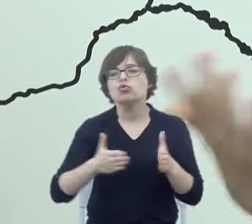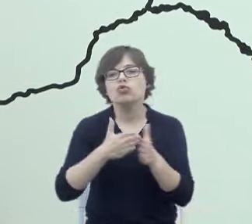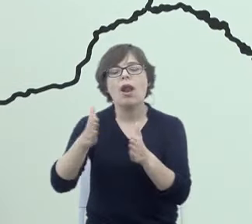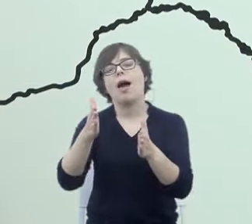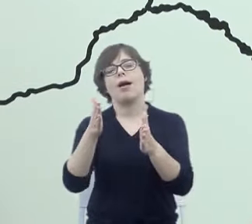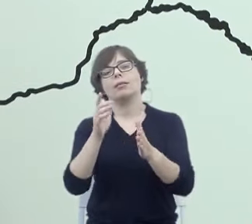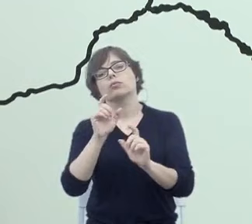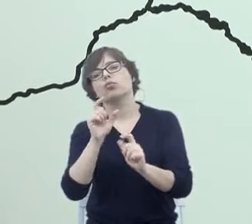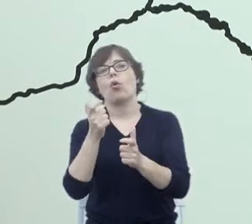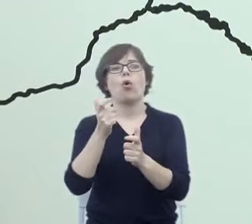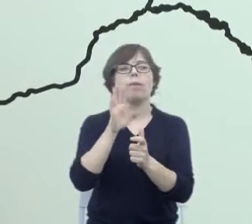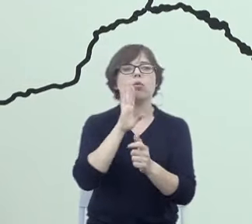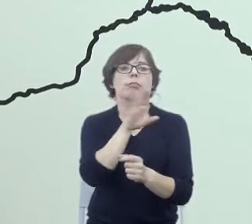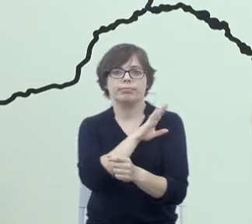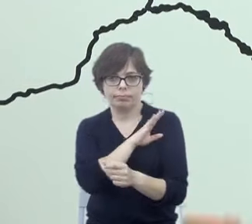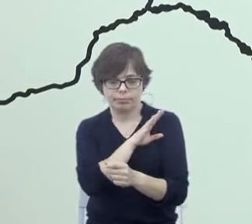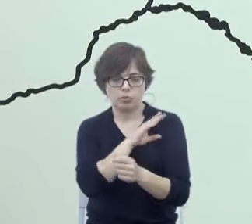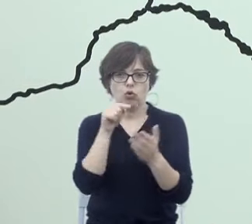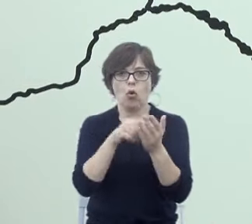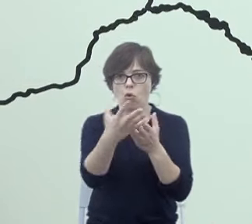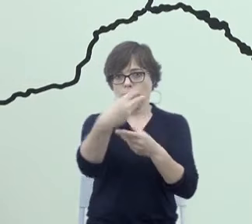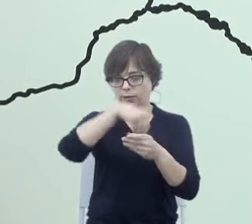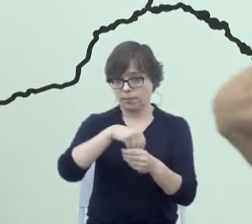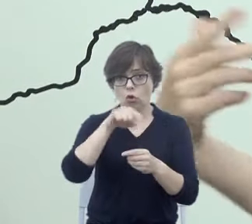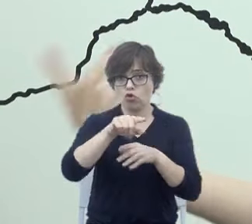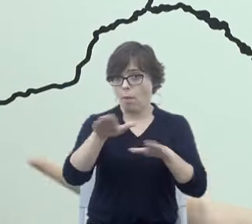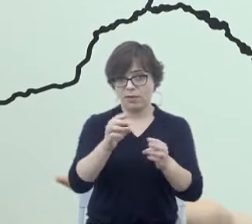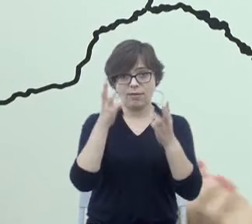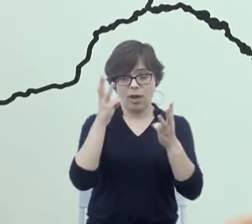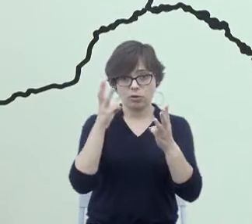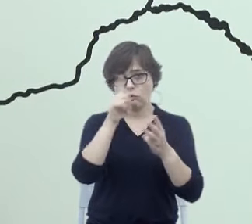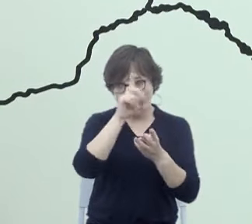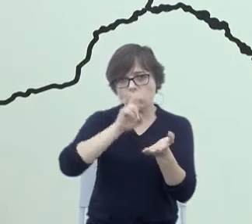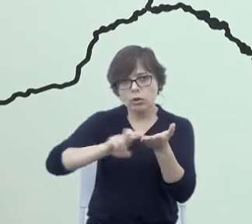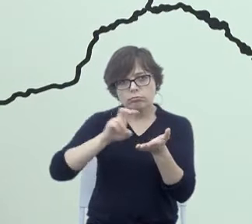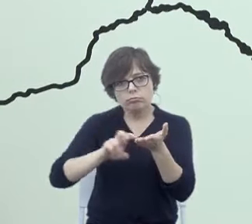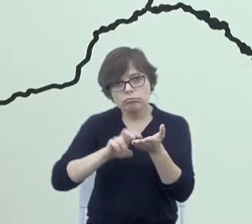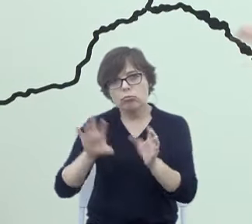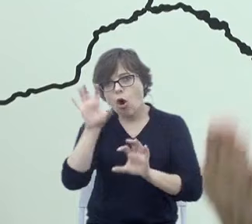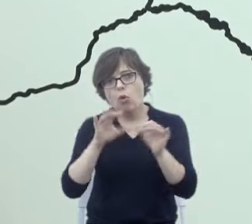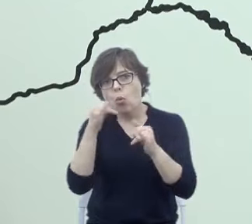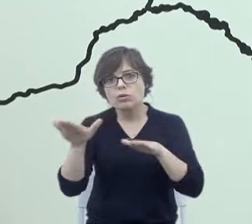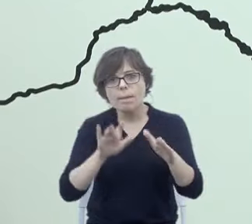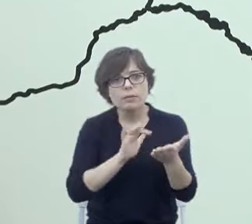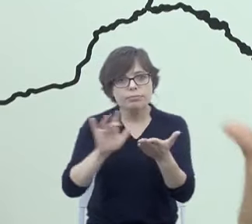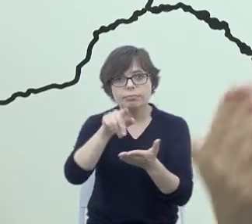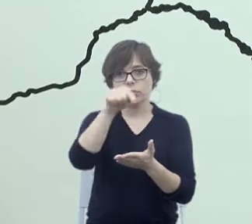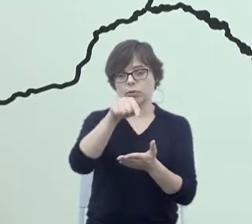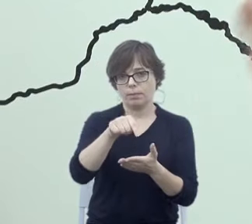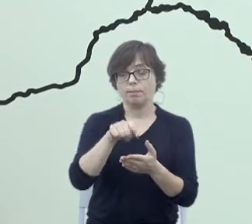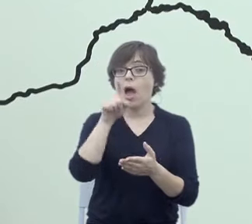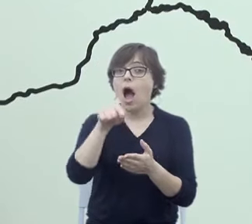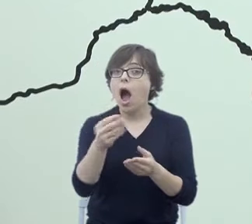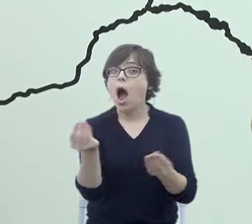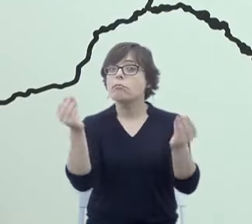Walki Męczeństwa. I staje się ważnym miejscem, w ogóle na drodze pielgrzymek. Z kolei, ponieważ zostaje on wzniesiony z